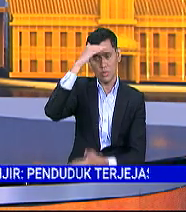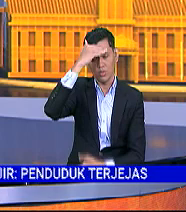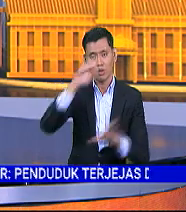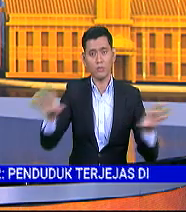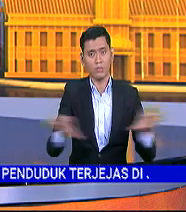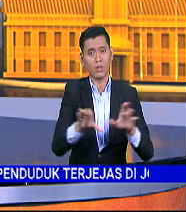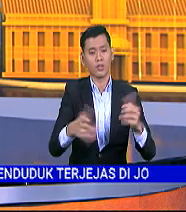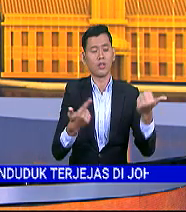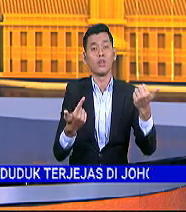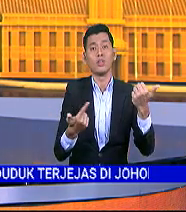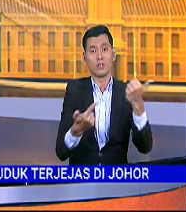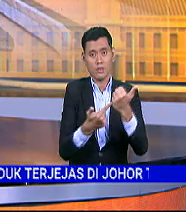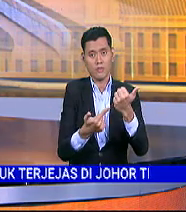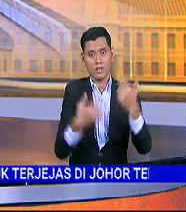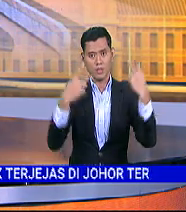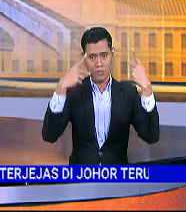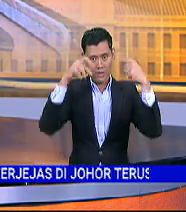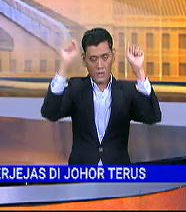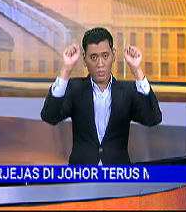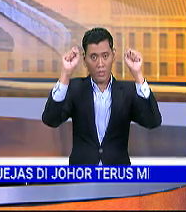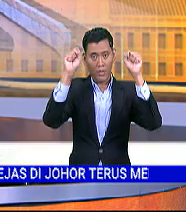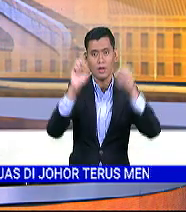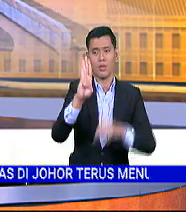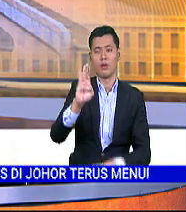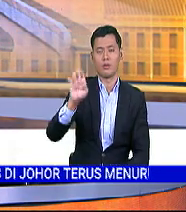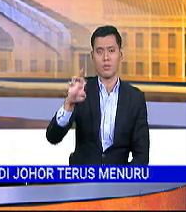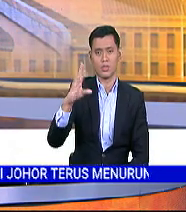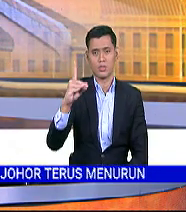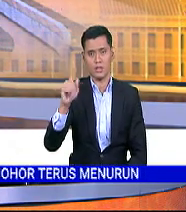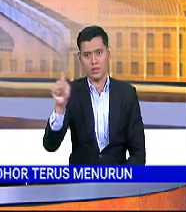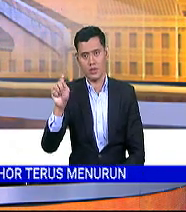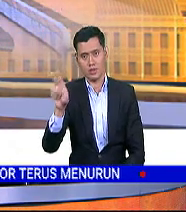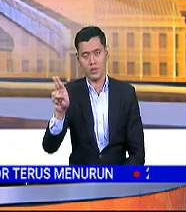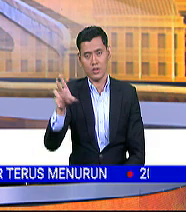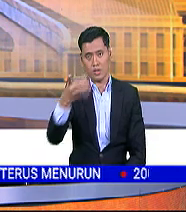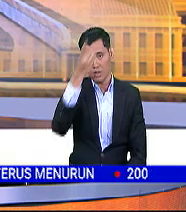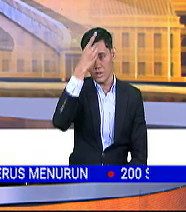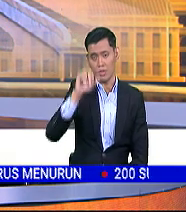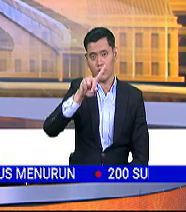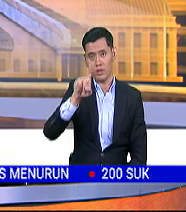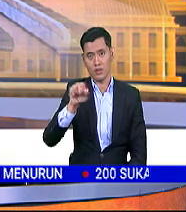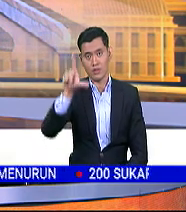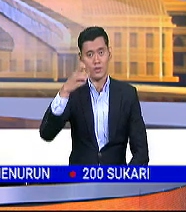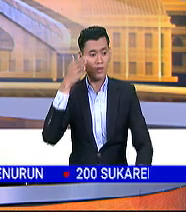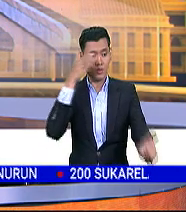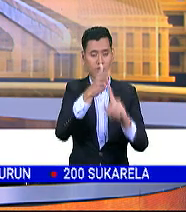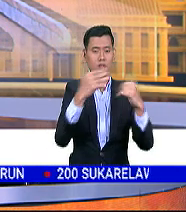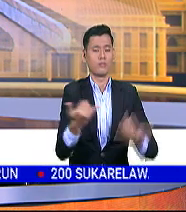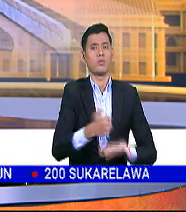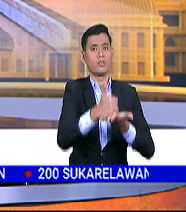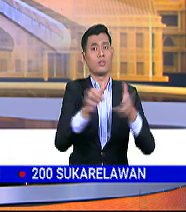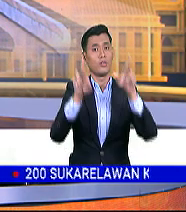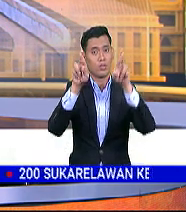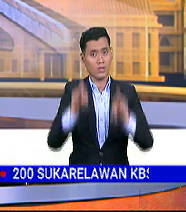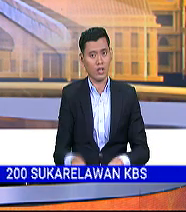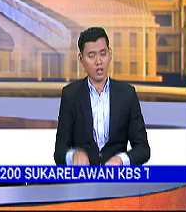Timbalan Presiden Parti Pribumi Bersatu Malaysia Bersatu, Datuk Seri Ahmad Faizal Azumu berkata, fokus ketika ini membantu rakyat